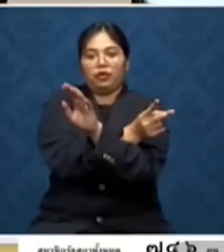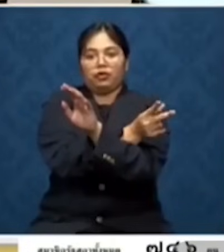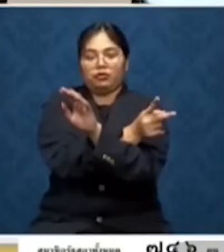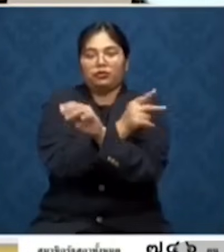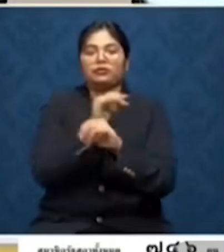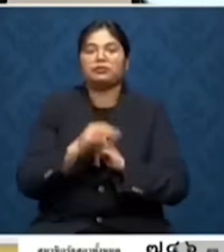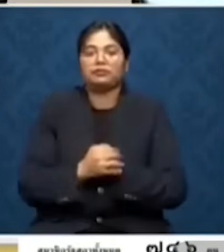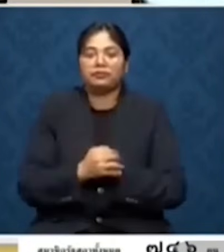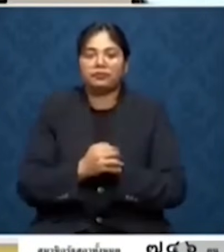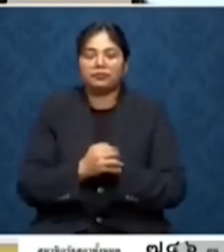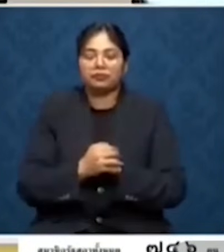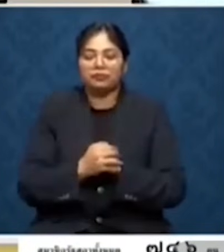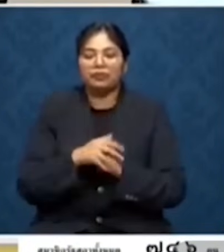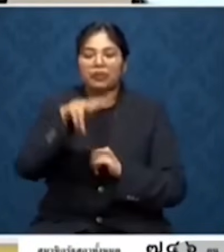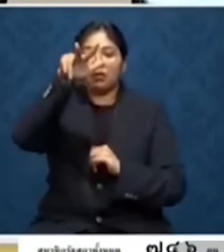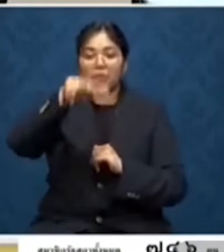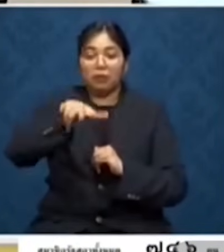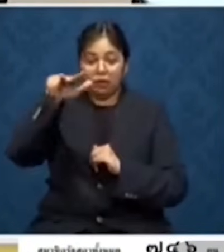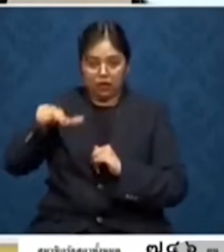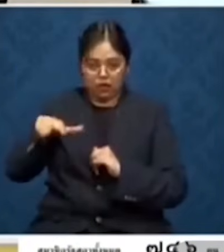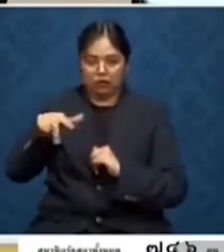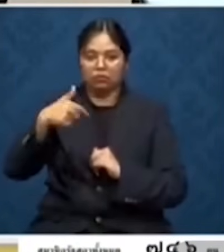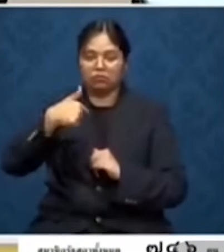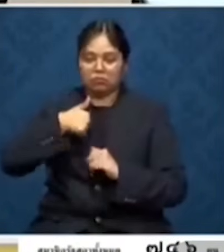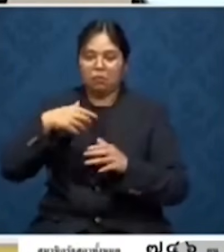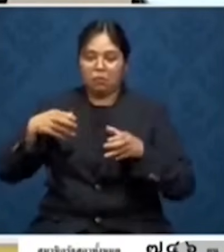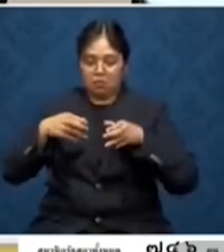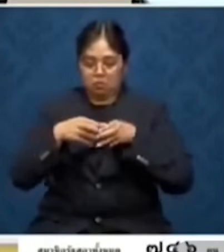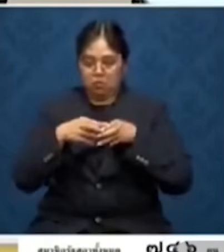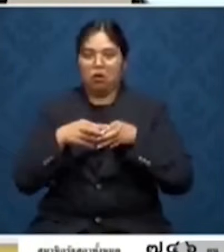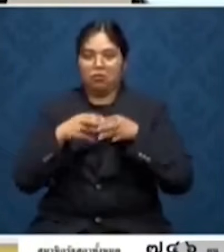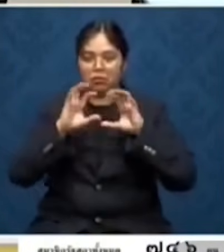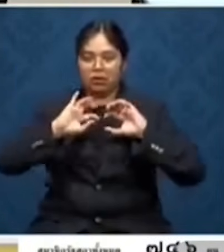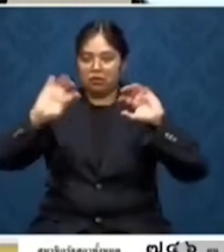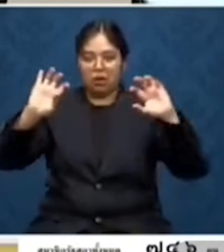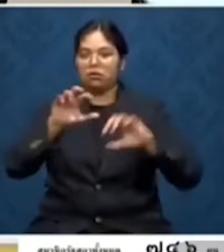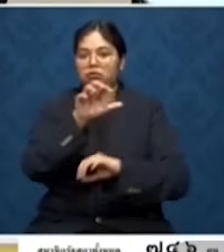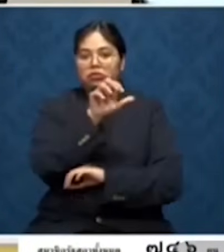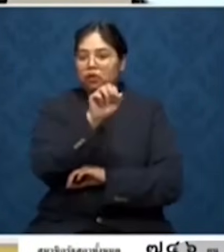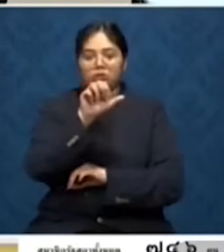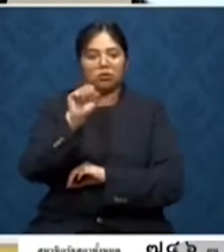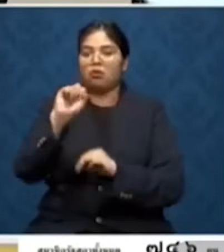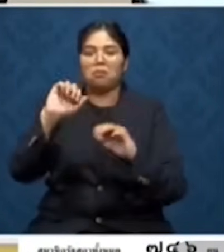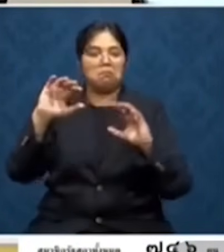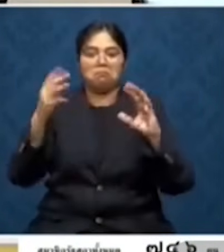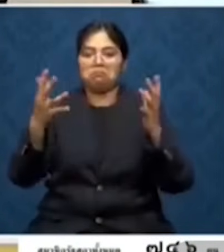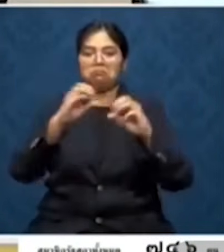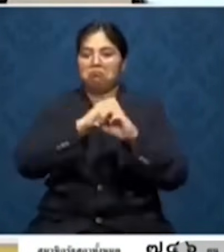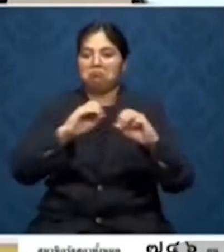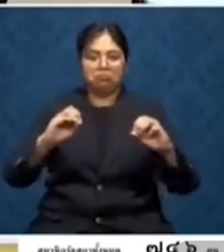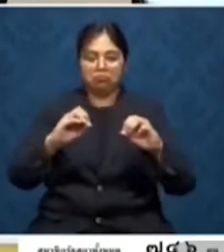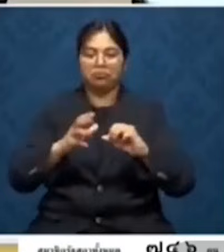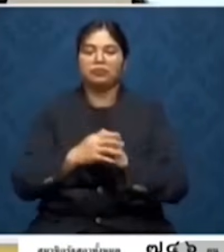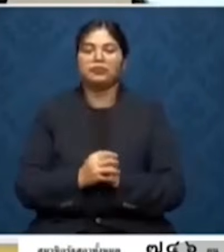ถึงแม้ว่าพรรคเพื่อไทยหรือพรรคร่วมรัฐบาลไม่มีส.ส.เลยแม้กระทั่งคนเดียว